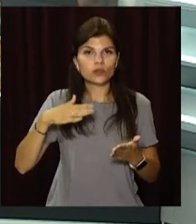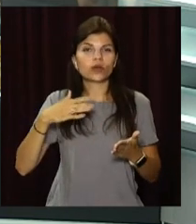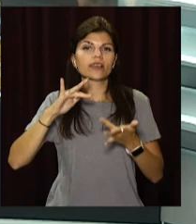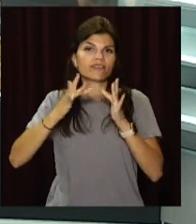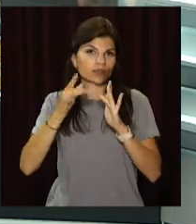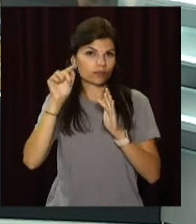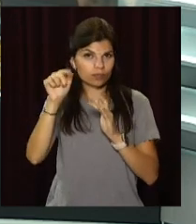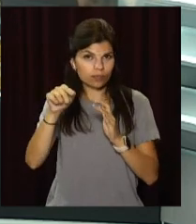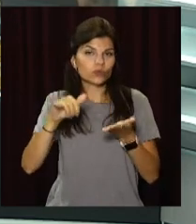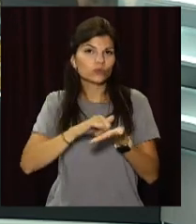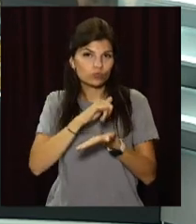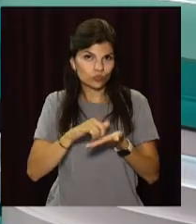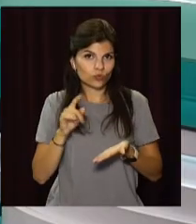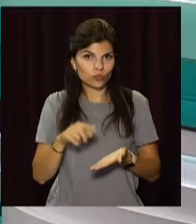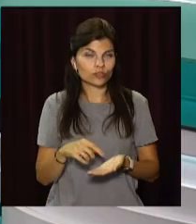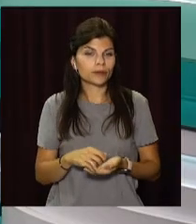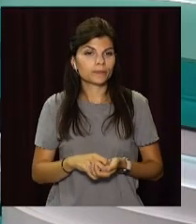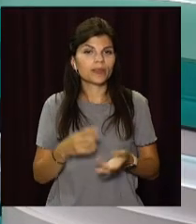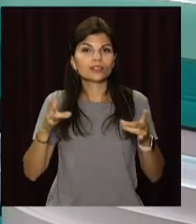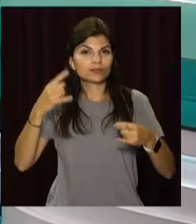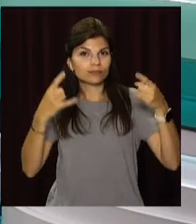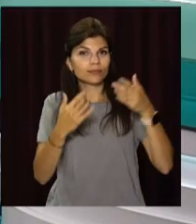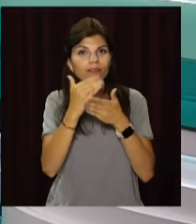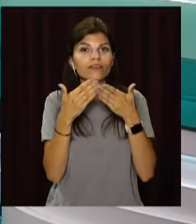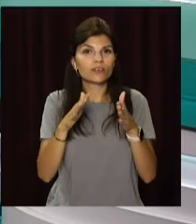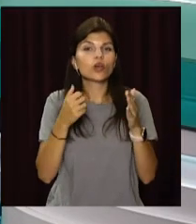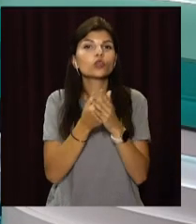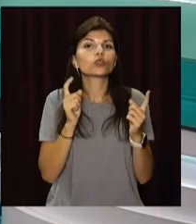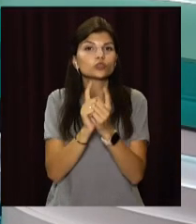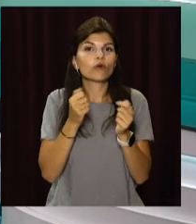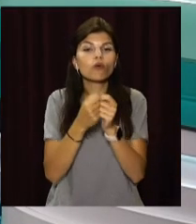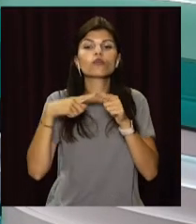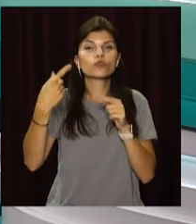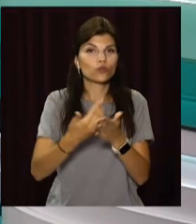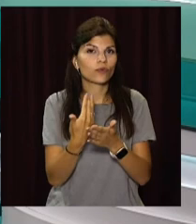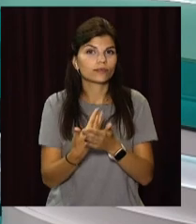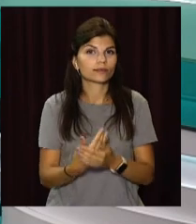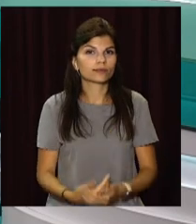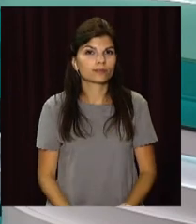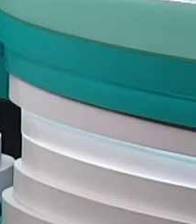мережах та на нашому YouTube-каналі. Залишайтесь відкритим і до зустрічі у новинах.